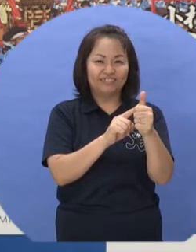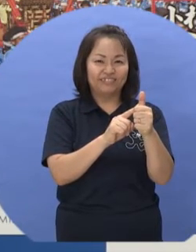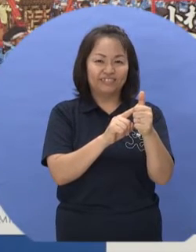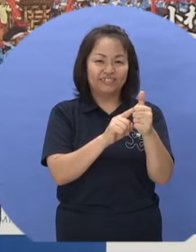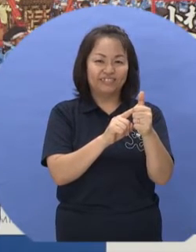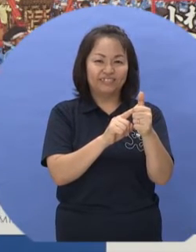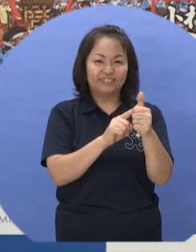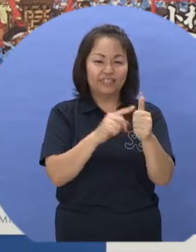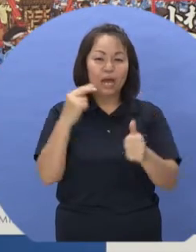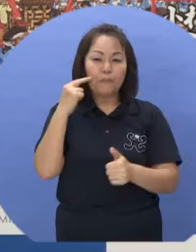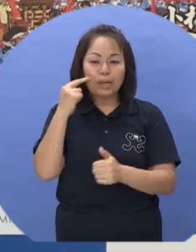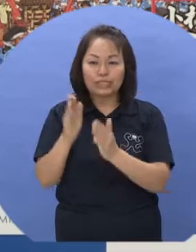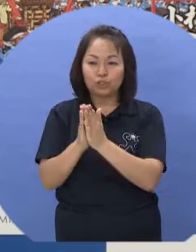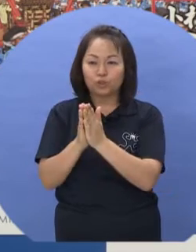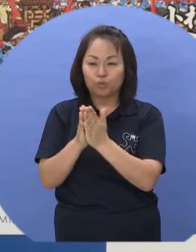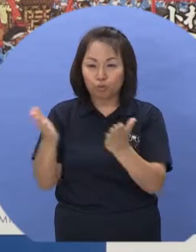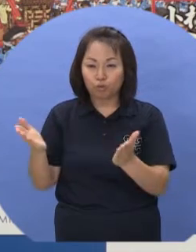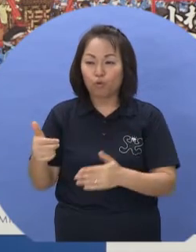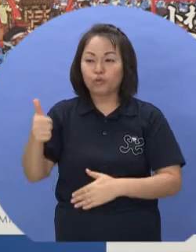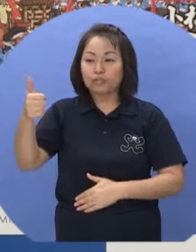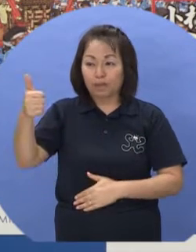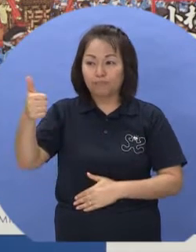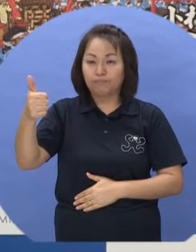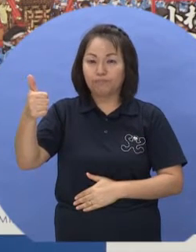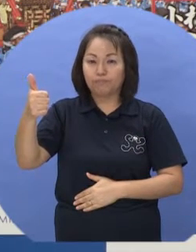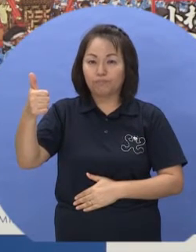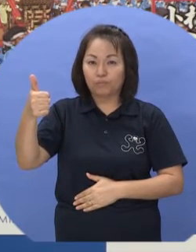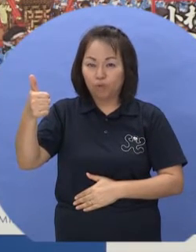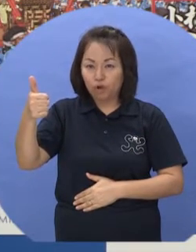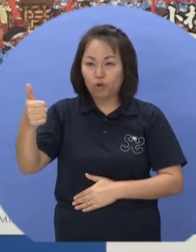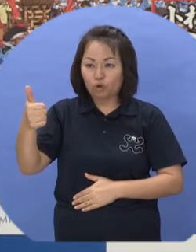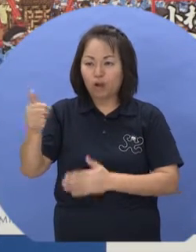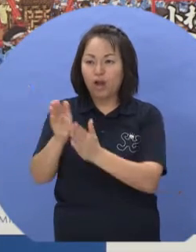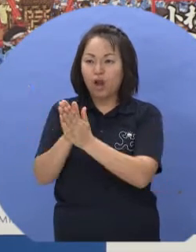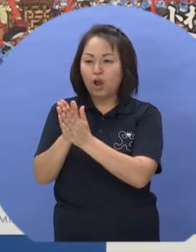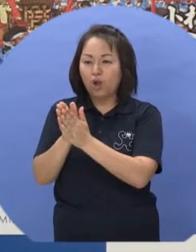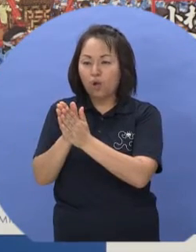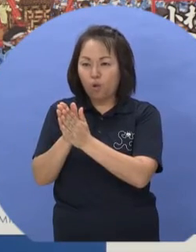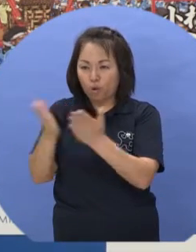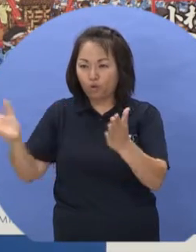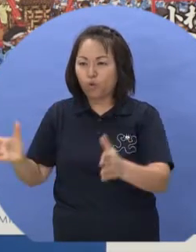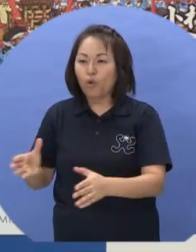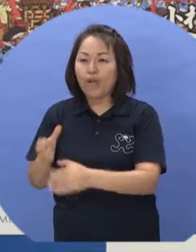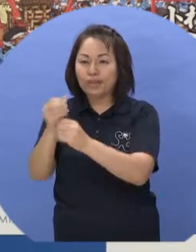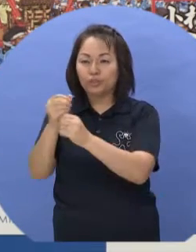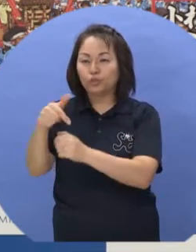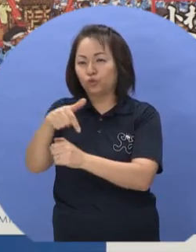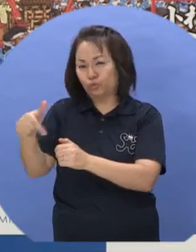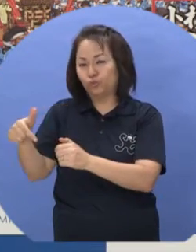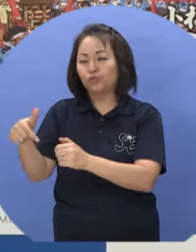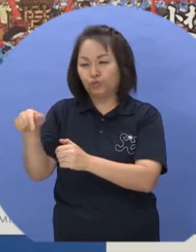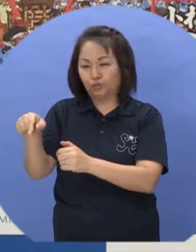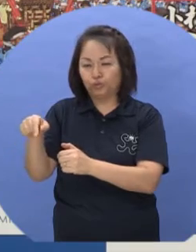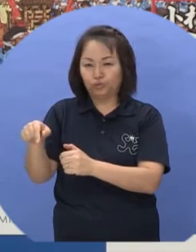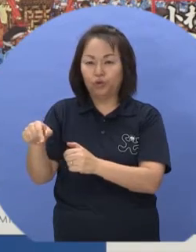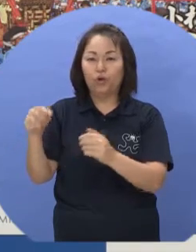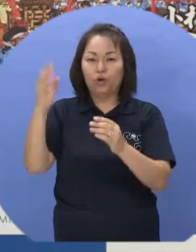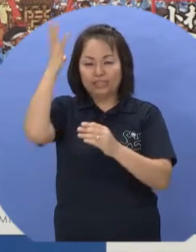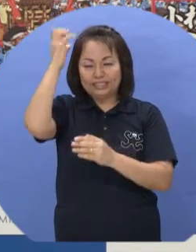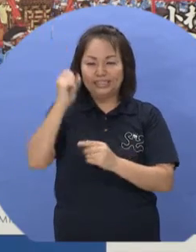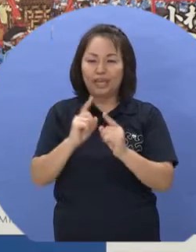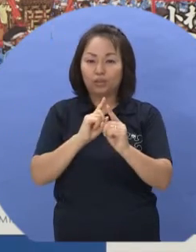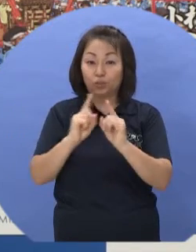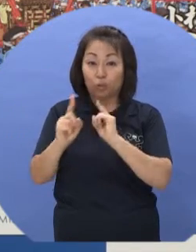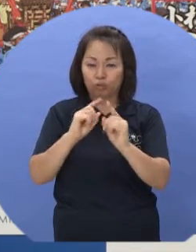あと松本徹さんという福音館書店の編集部の方との 記念トークを予定